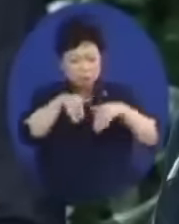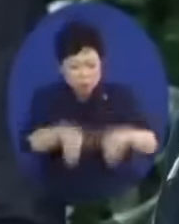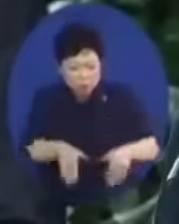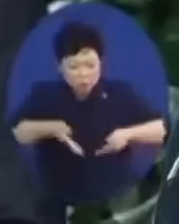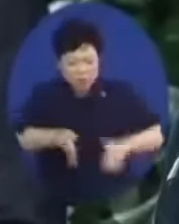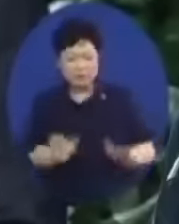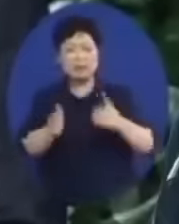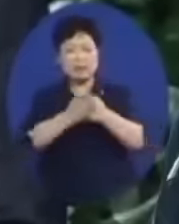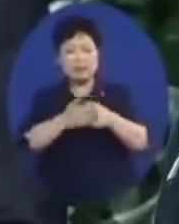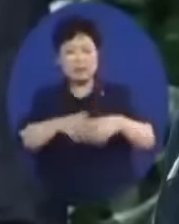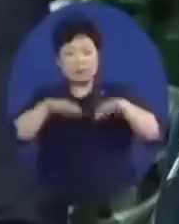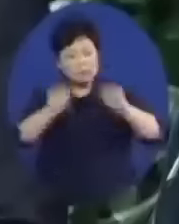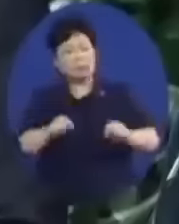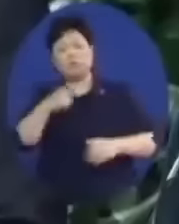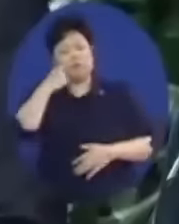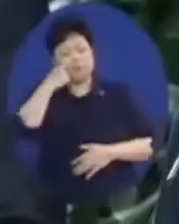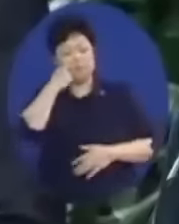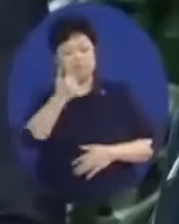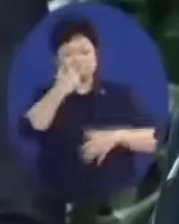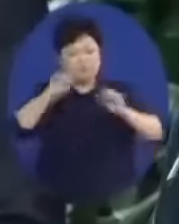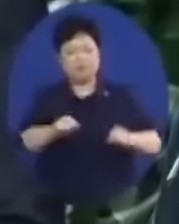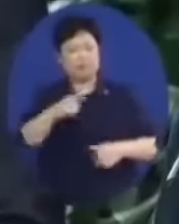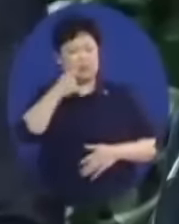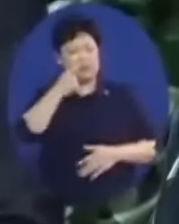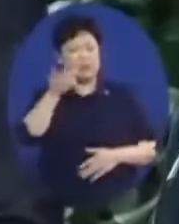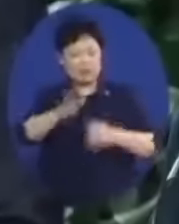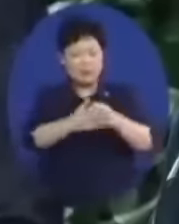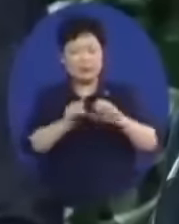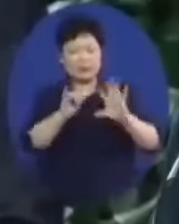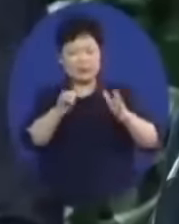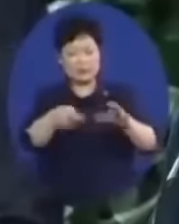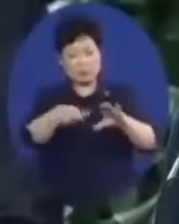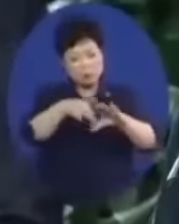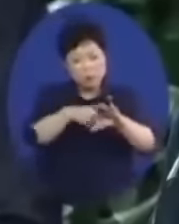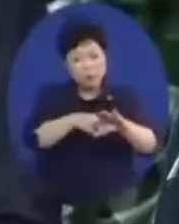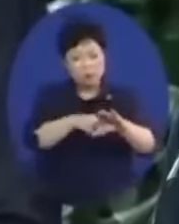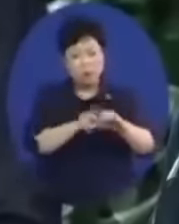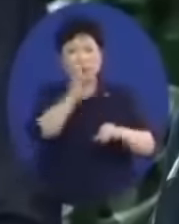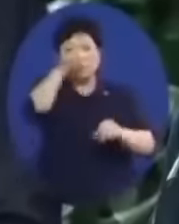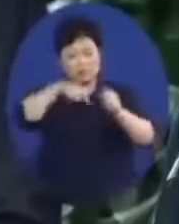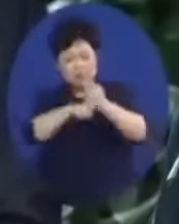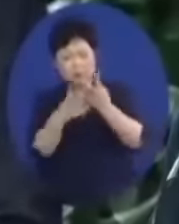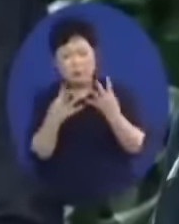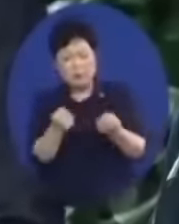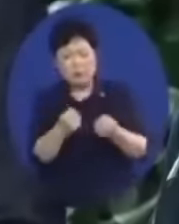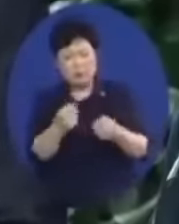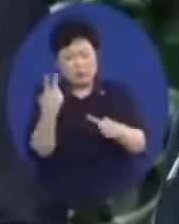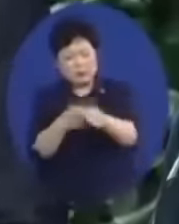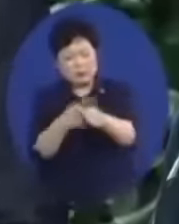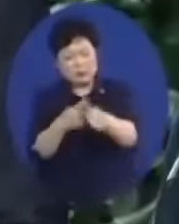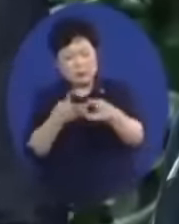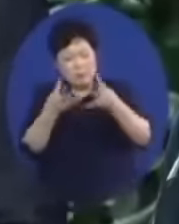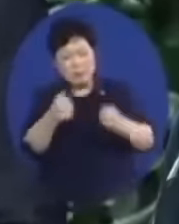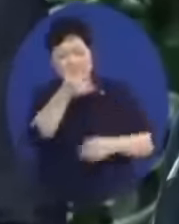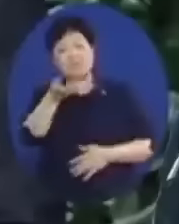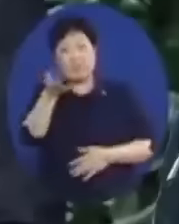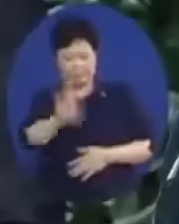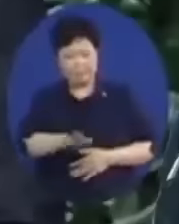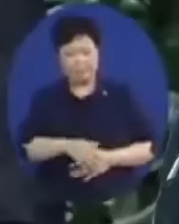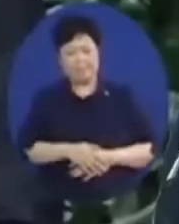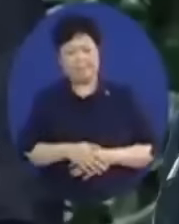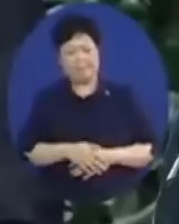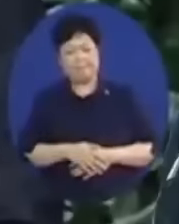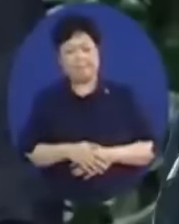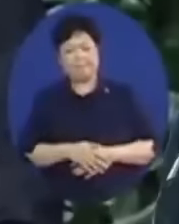때문에 살아날 수가 없는 것입니다. 그러므로 세상에 종교도 많고 철학도 많고 선생도 많지만은